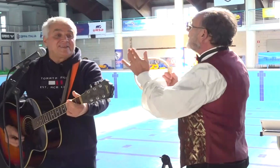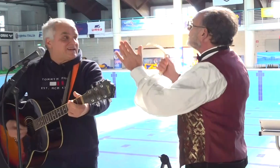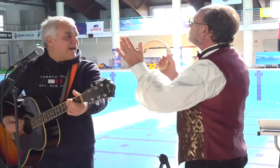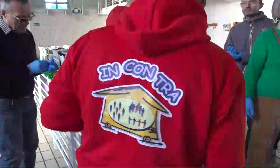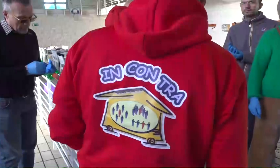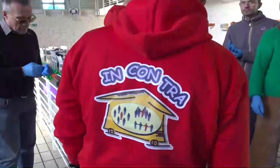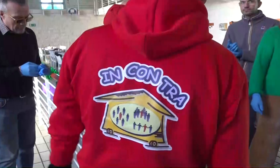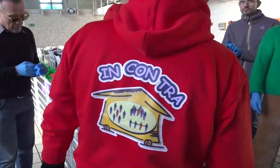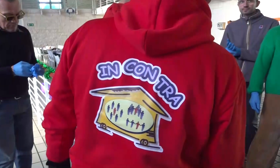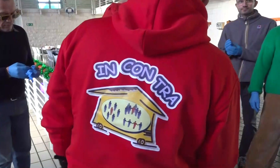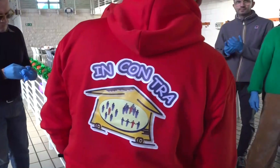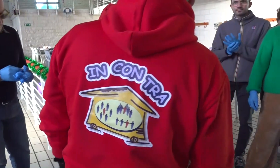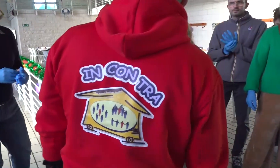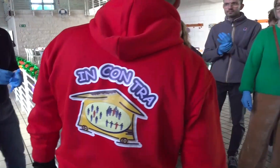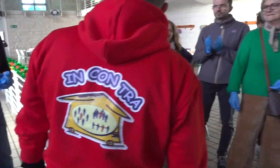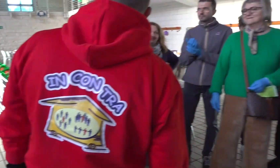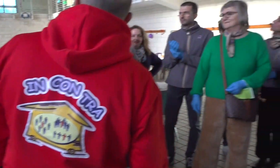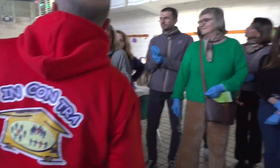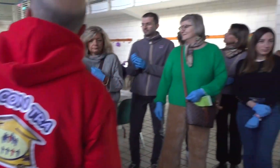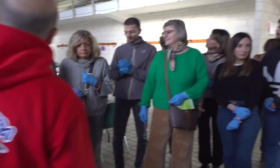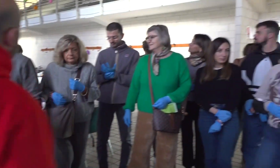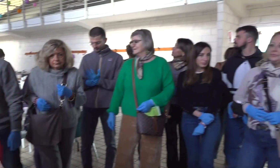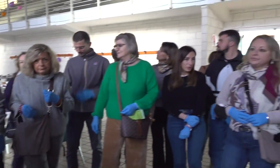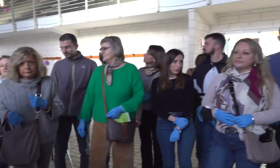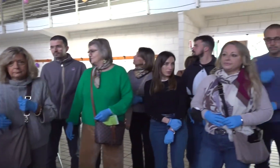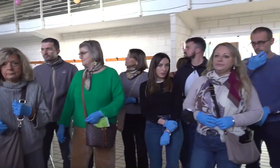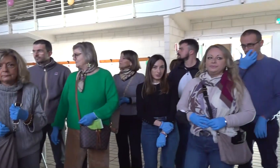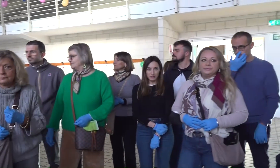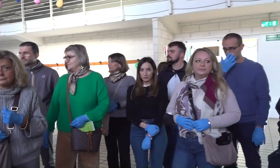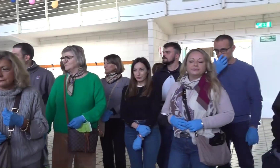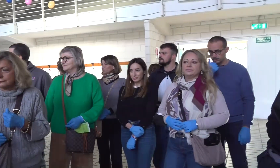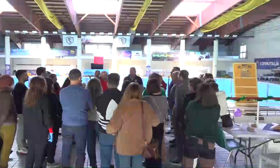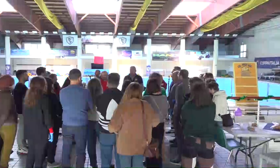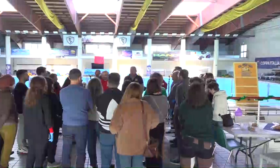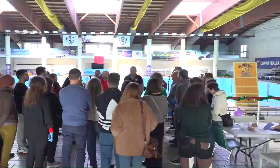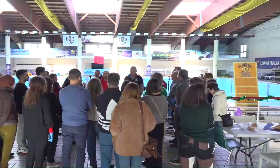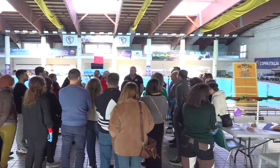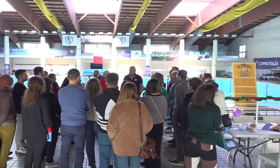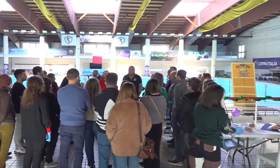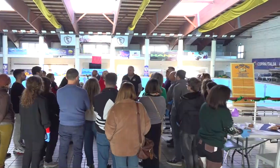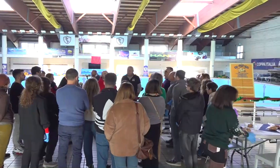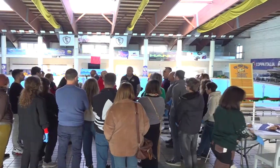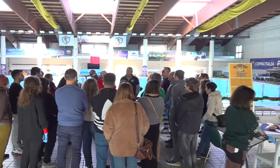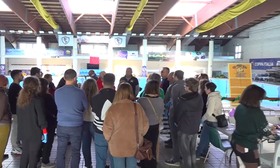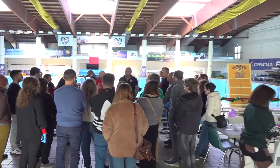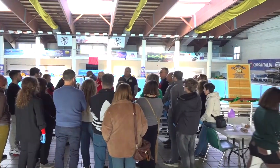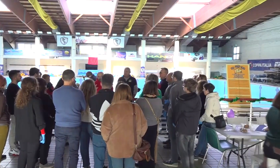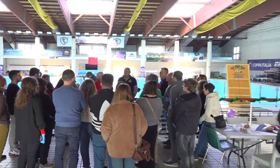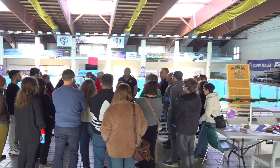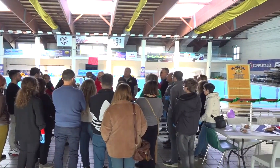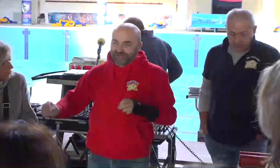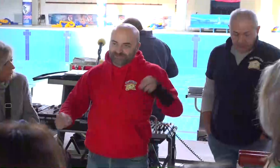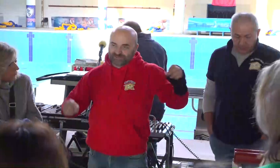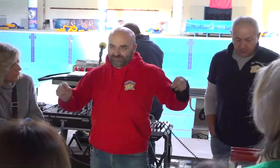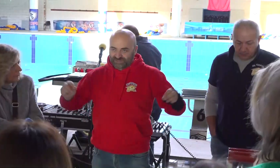i volontari dell'associazione incontra si sono dati appuntamento negli spazi delle piscine comunali di Bari per preparare il pranzo degli